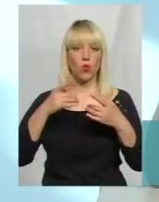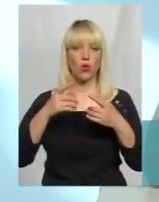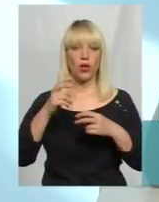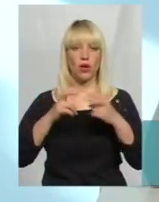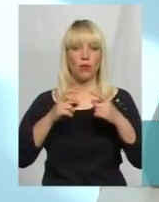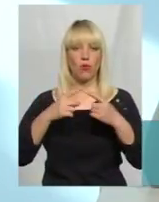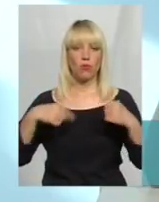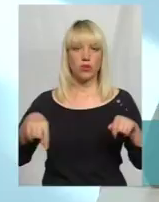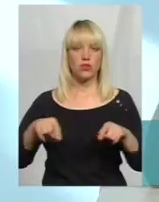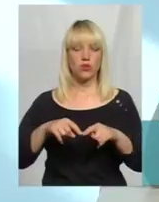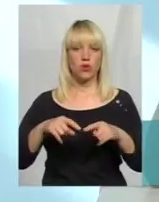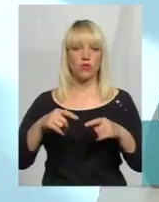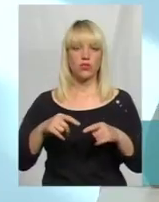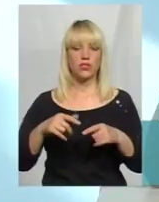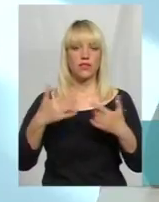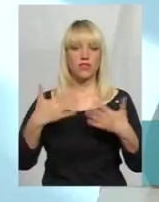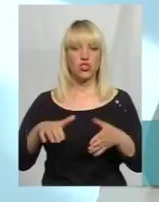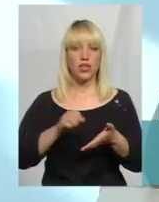вже зареєстровано.